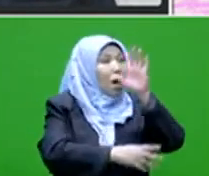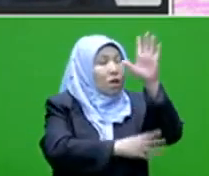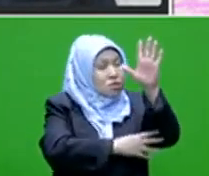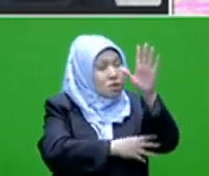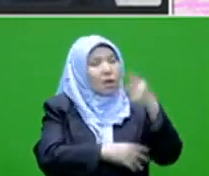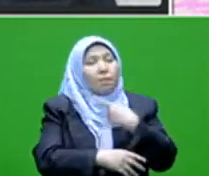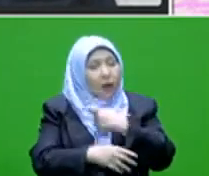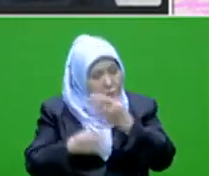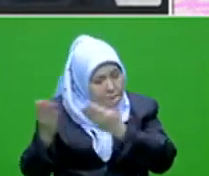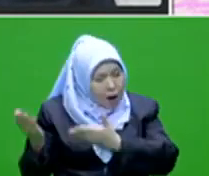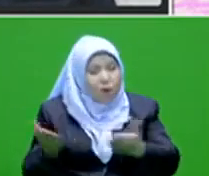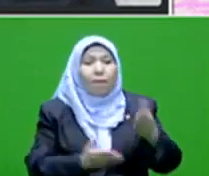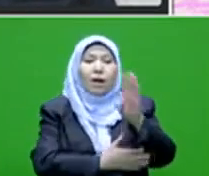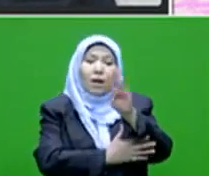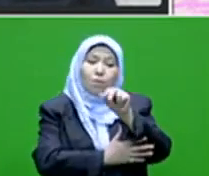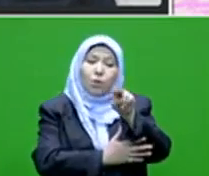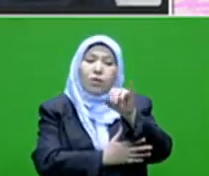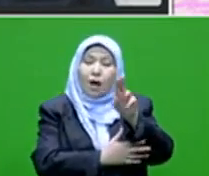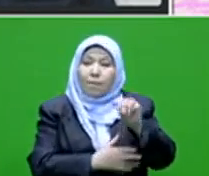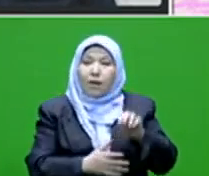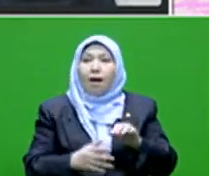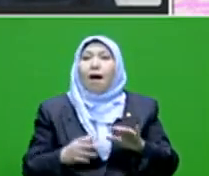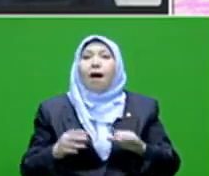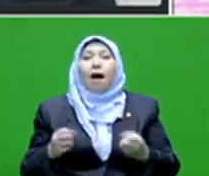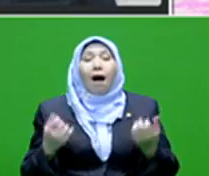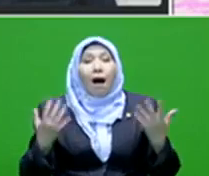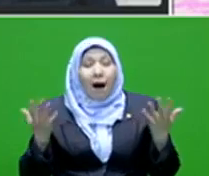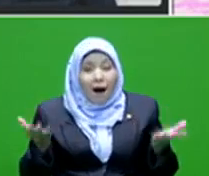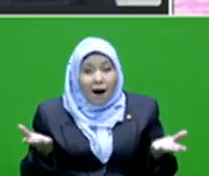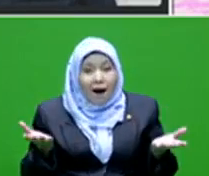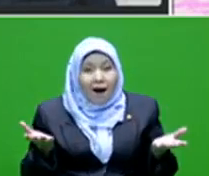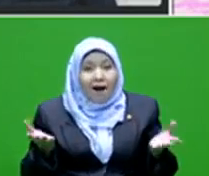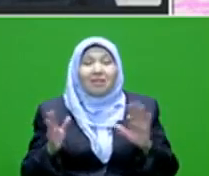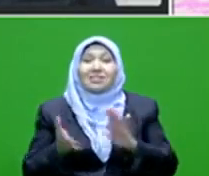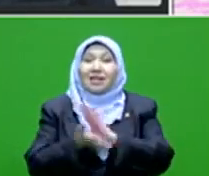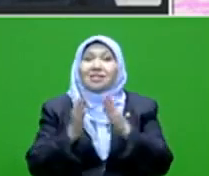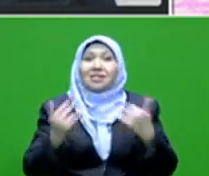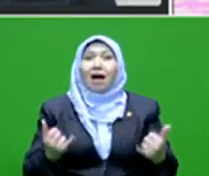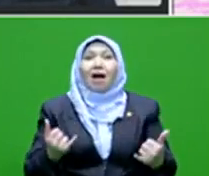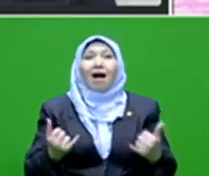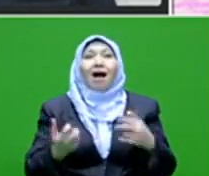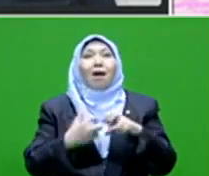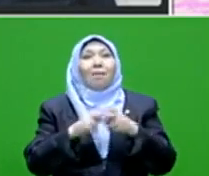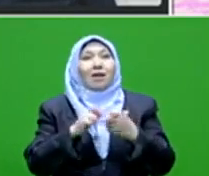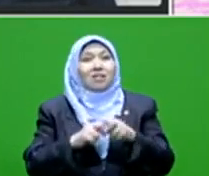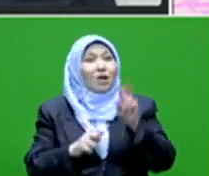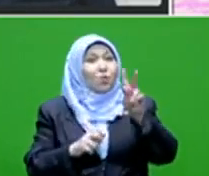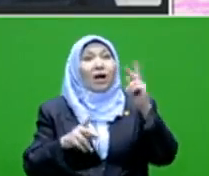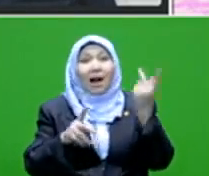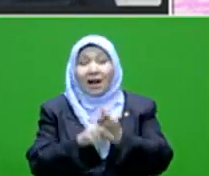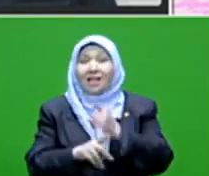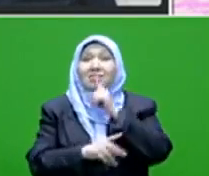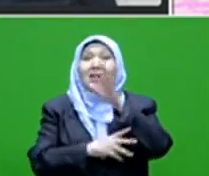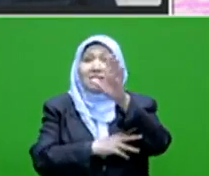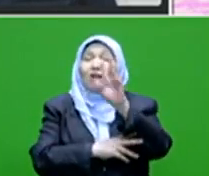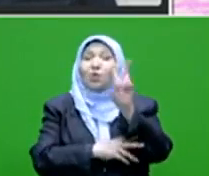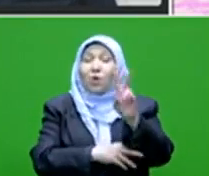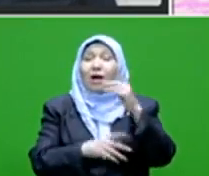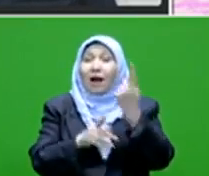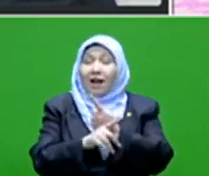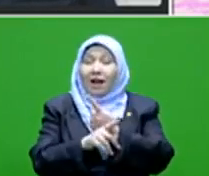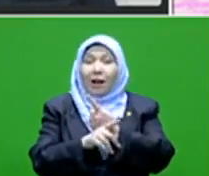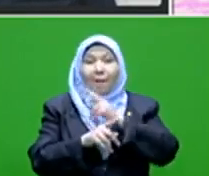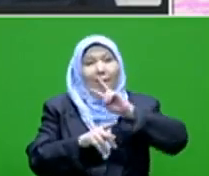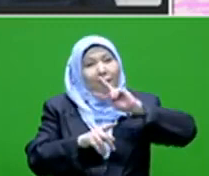akan bawa balik adik ini balik. Ha, jadi sekarang ni dah jadi genting lah. Dua kali mereka janji, dua kali dah mungkir lah